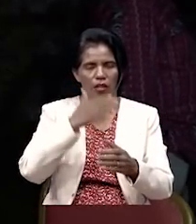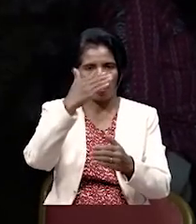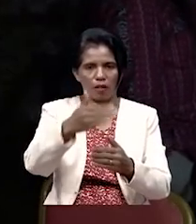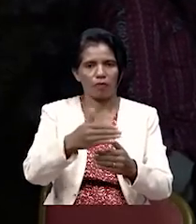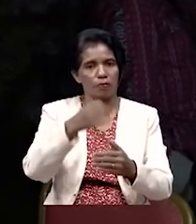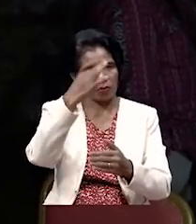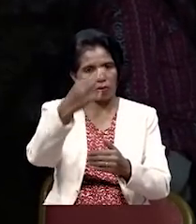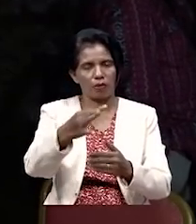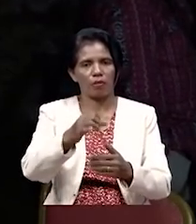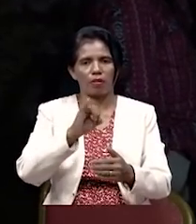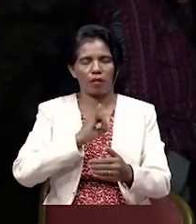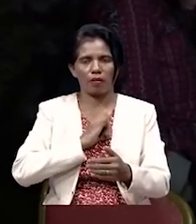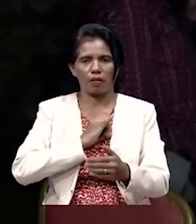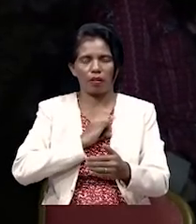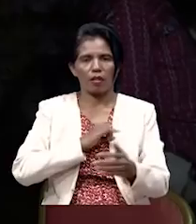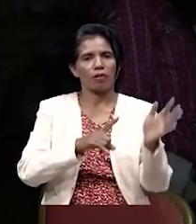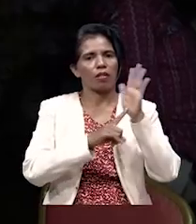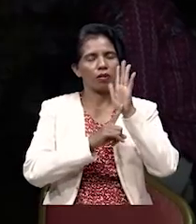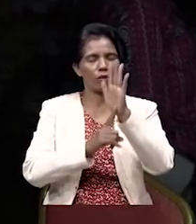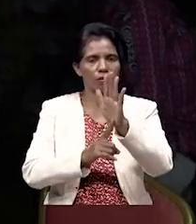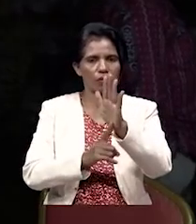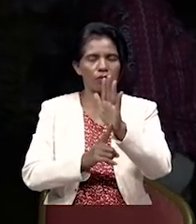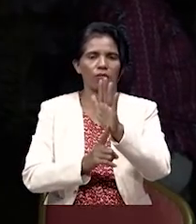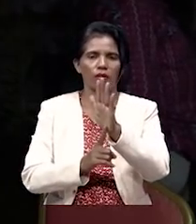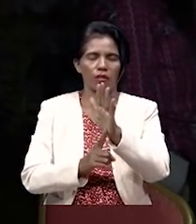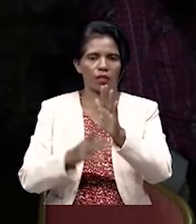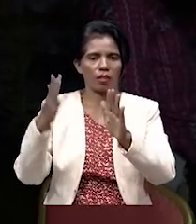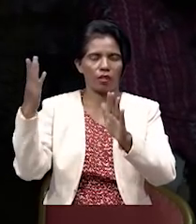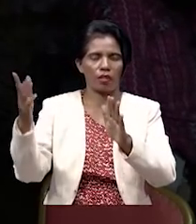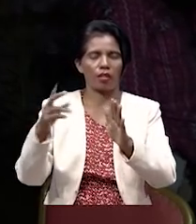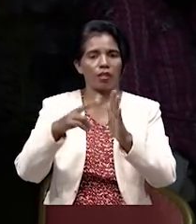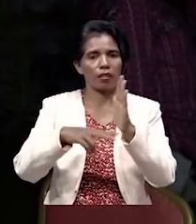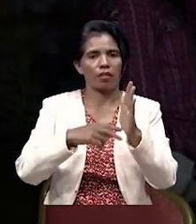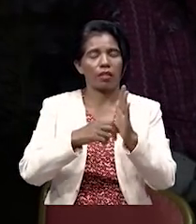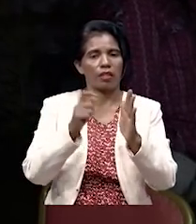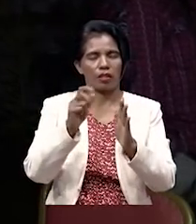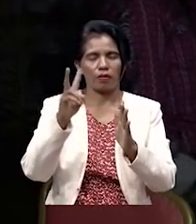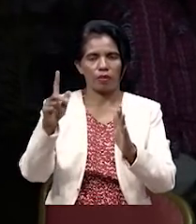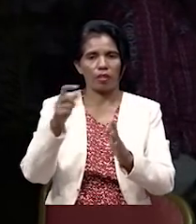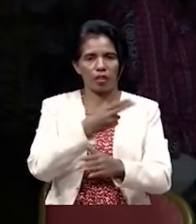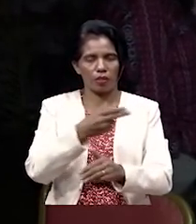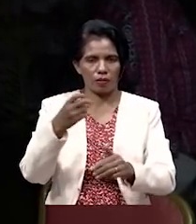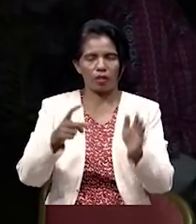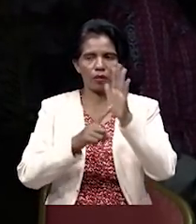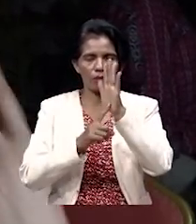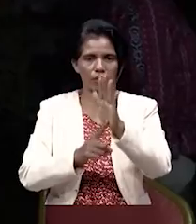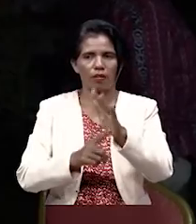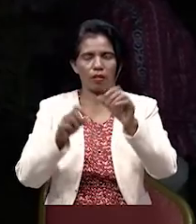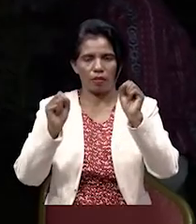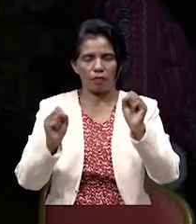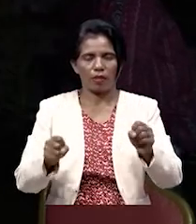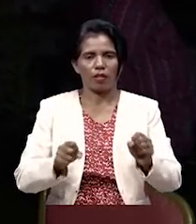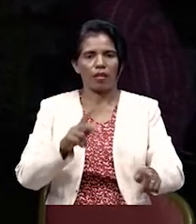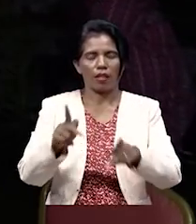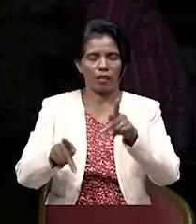akan ditampilkan dalam bentuk liputan bisa saya tunjukkan juga ke penonton di Indonesia supaya lebih banyak lagi orang